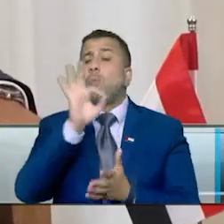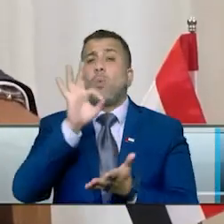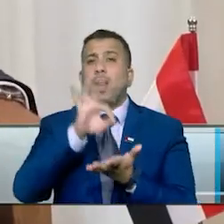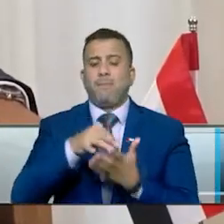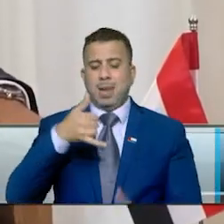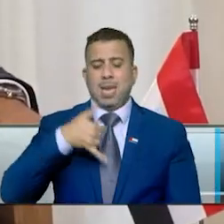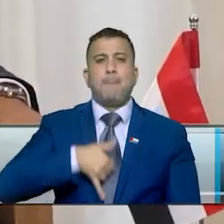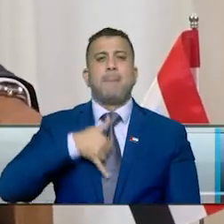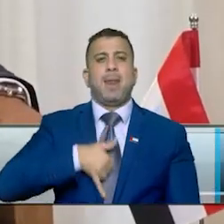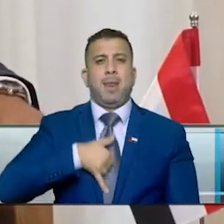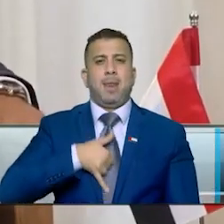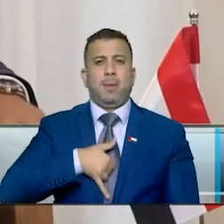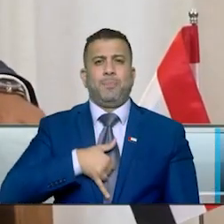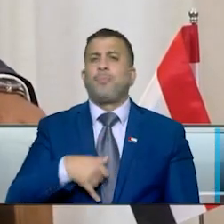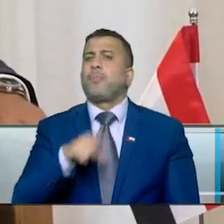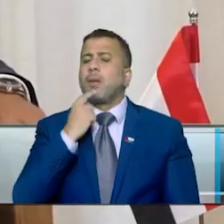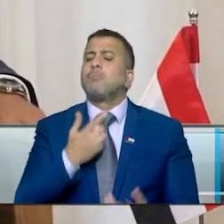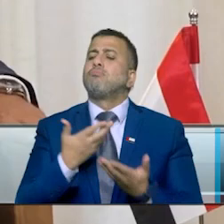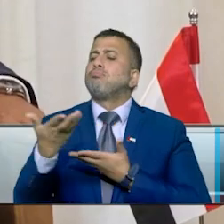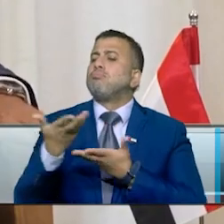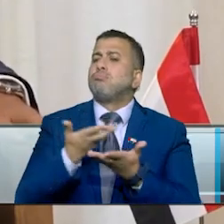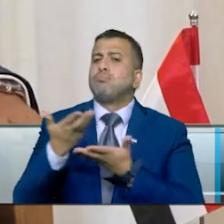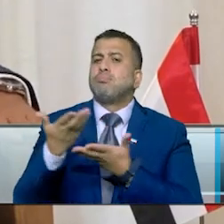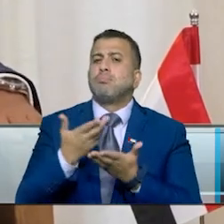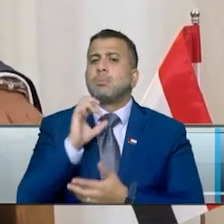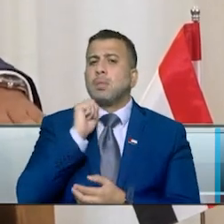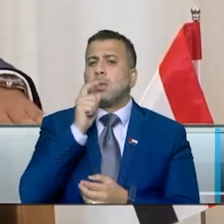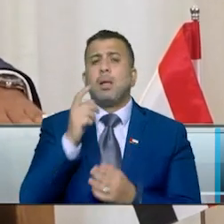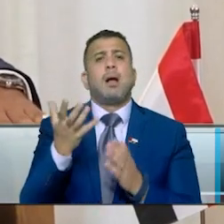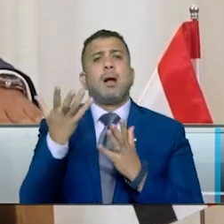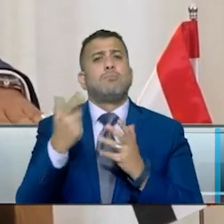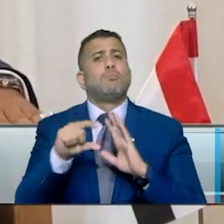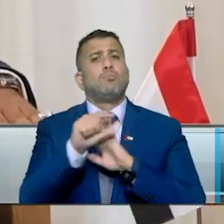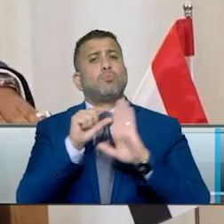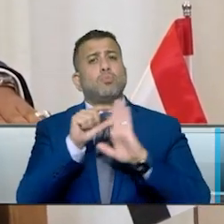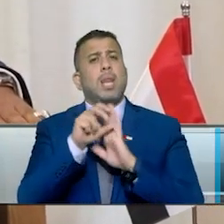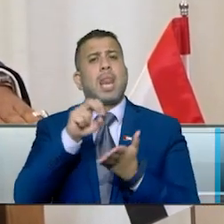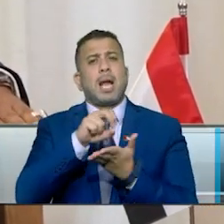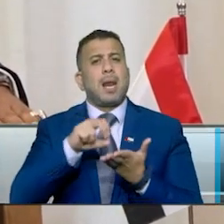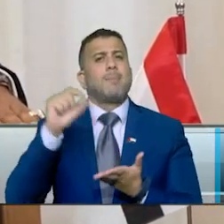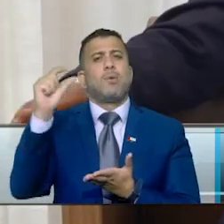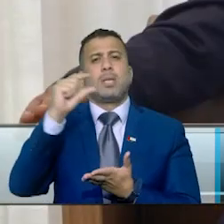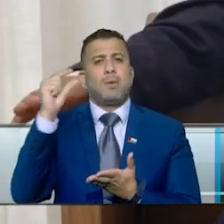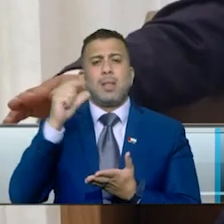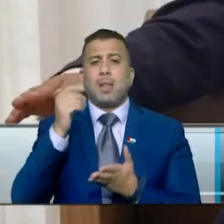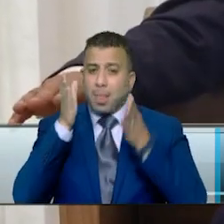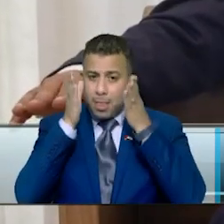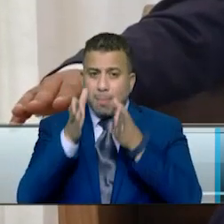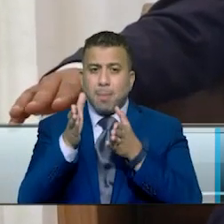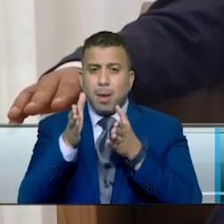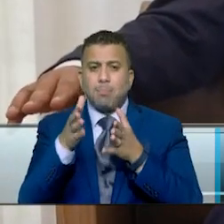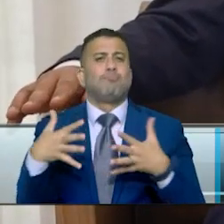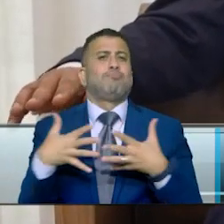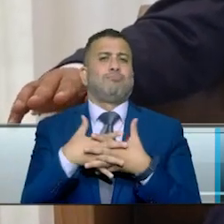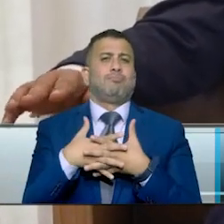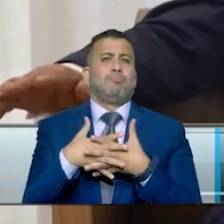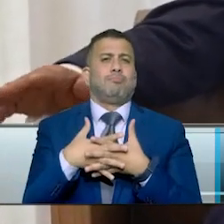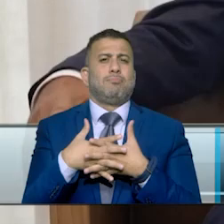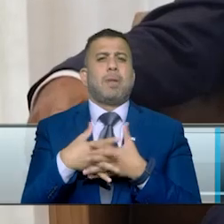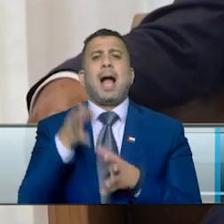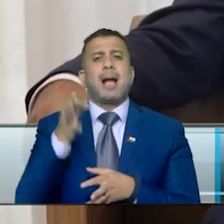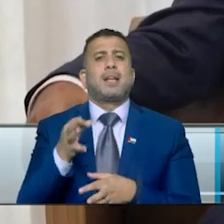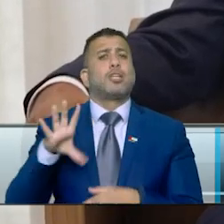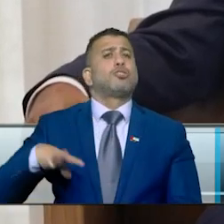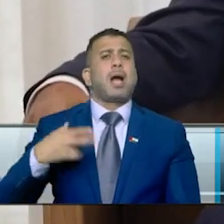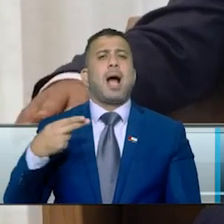كما تبادل الجانبان وجهات النظر تجاه عدد من القضايا الاقليميه والدوليه ذات الاهتمام المشترك